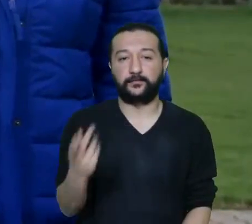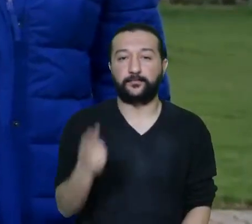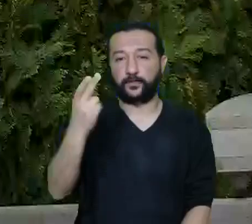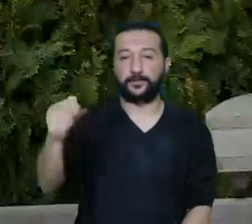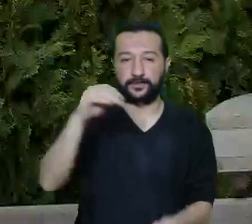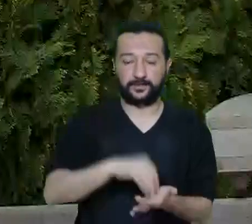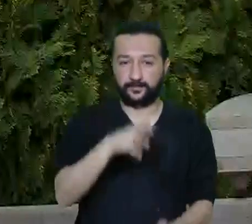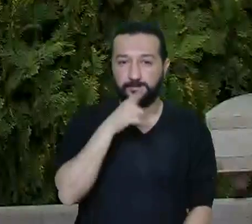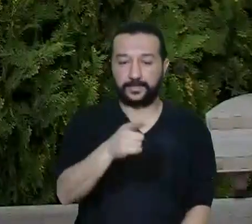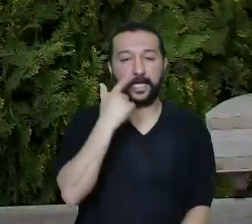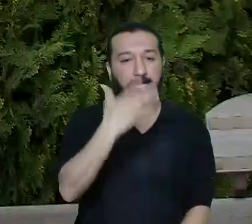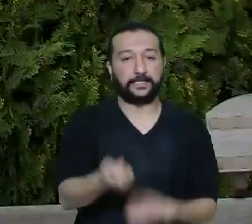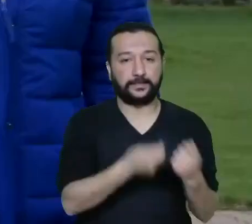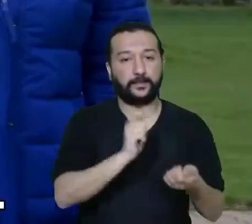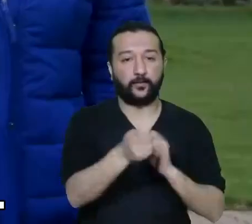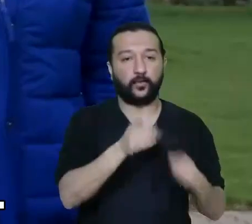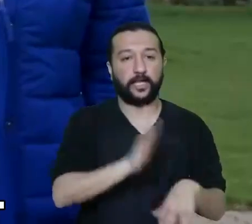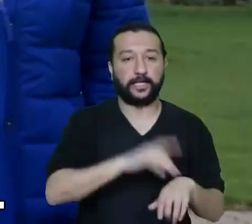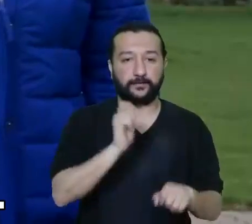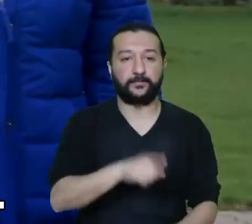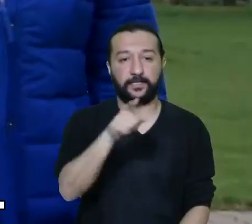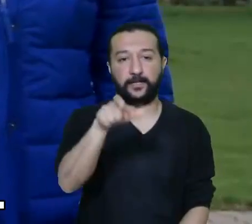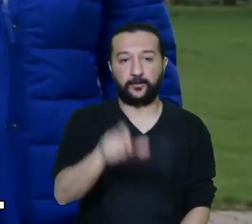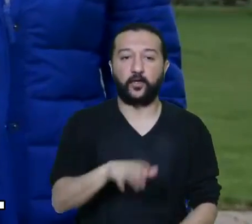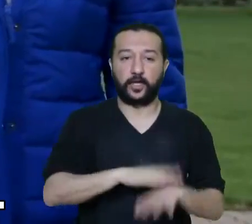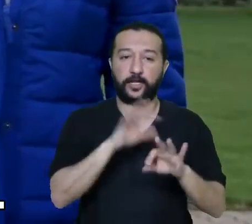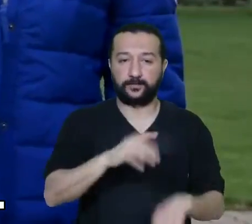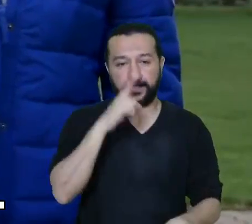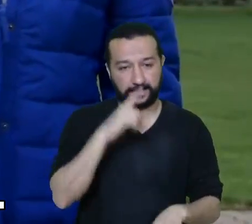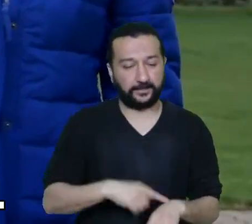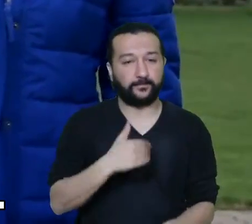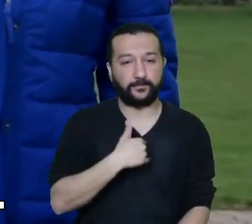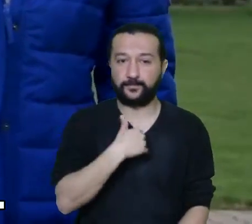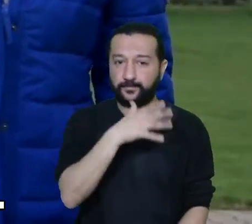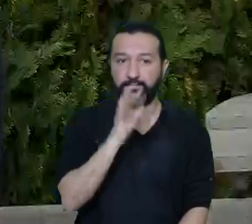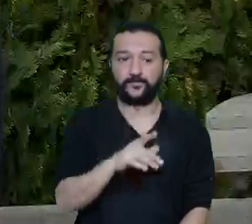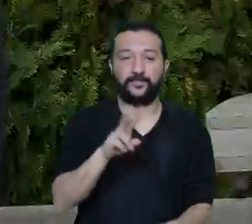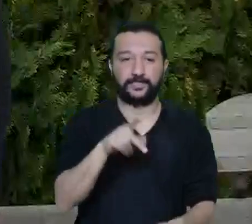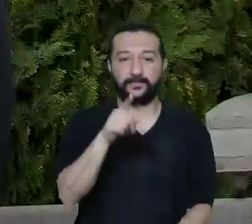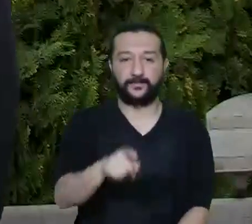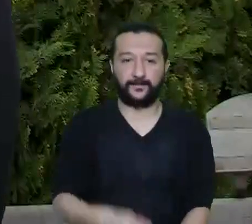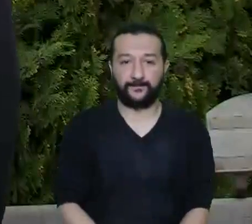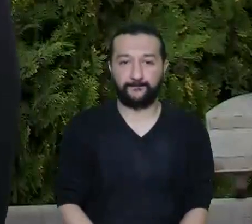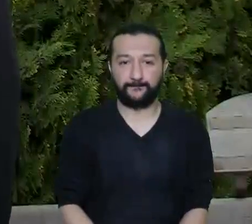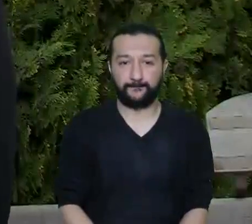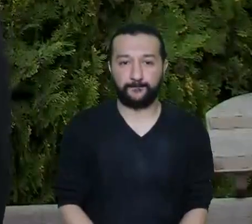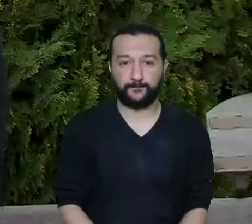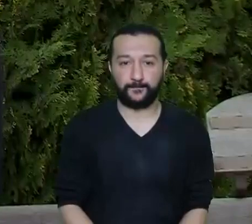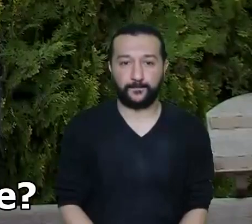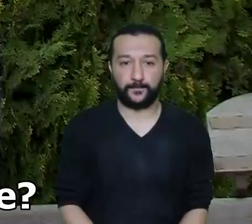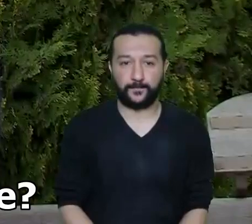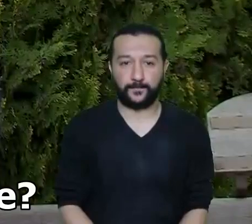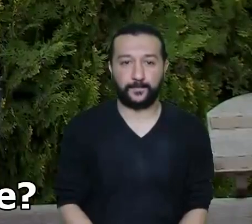geldi ya bu para, hayır işlerinde kullan. Senin de öyle yapacağına kesinlikle eminim Veysel.